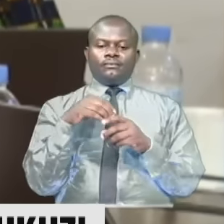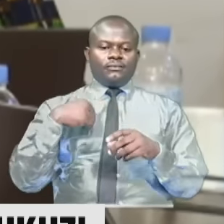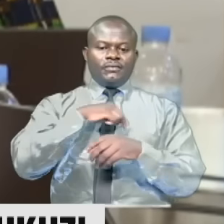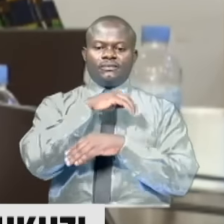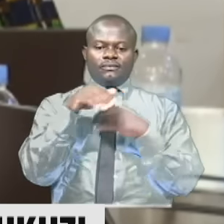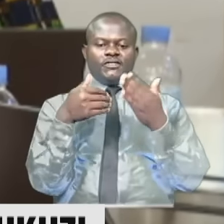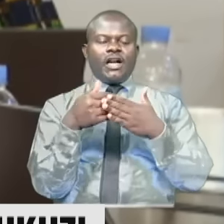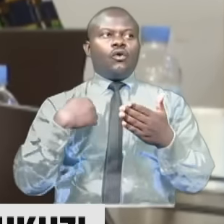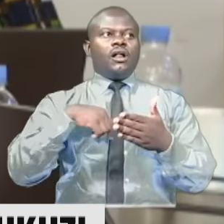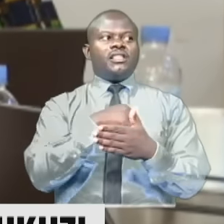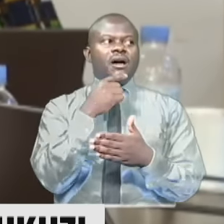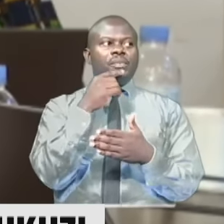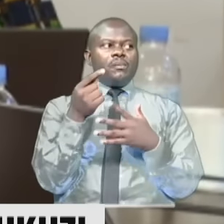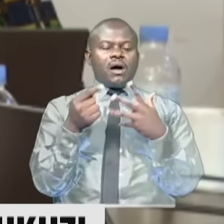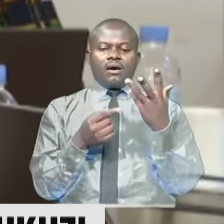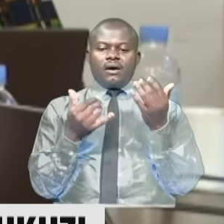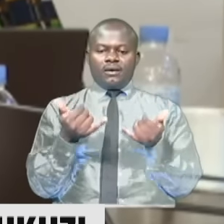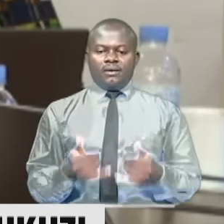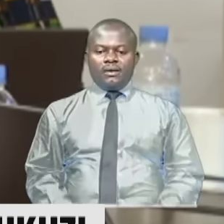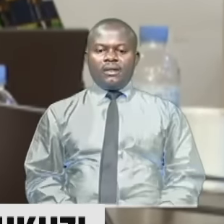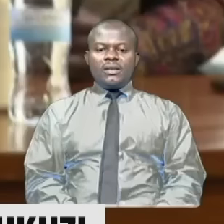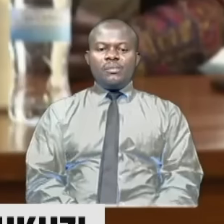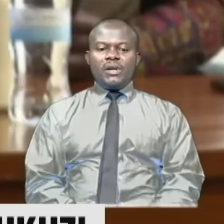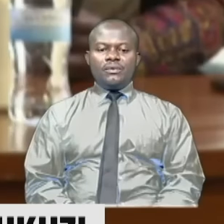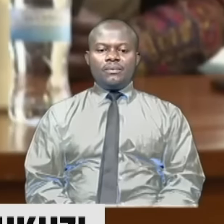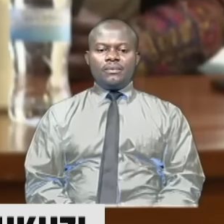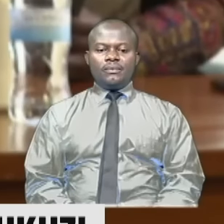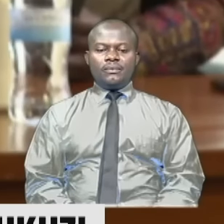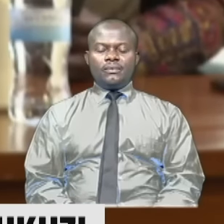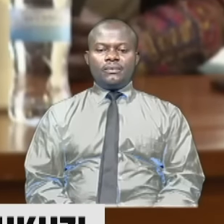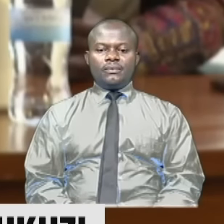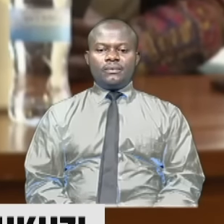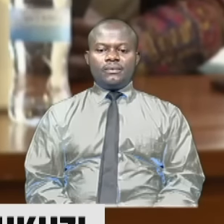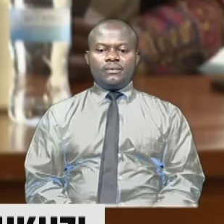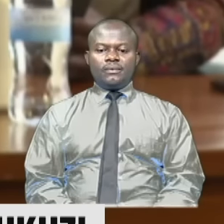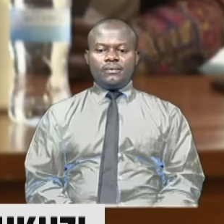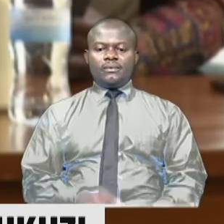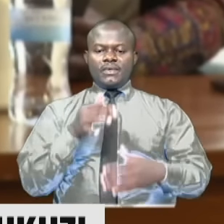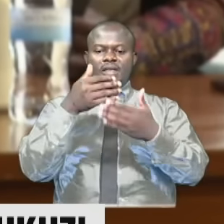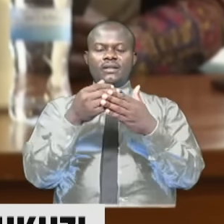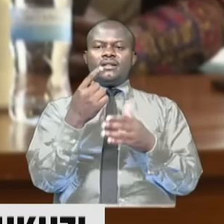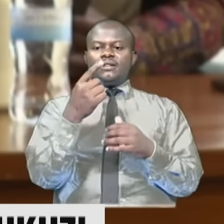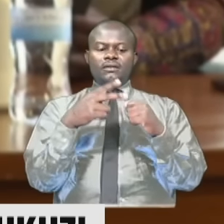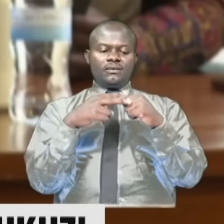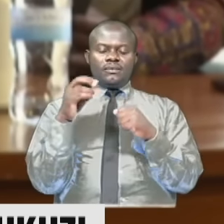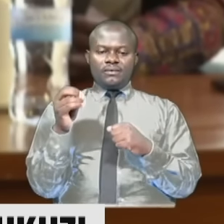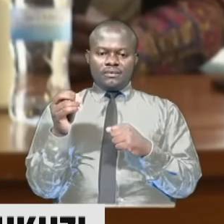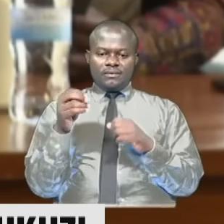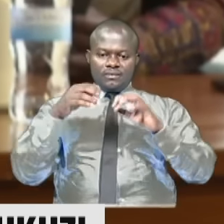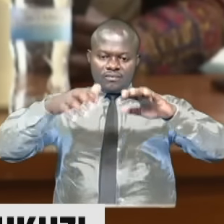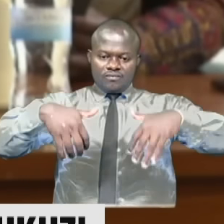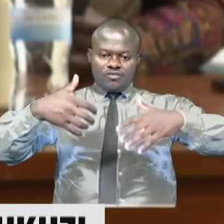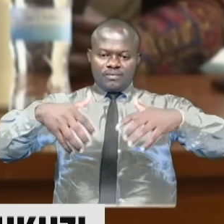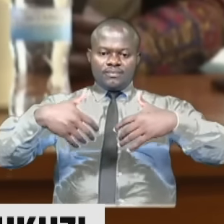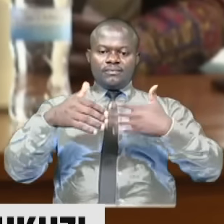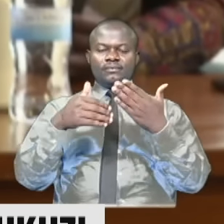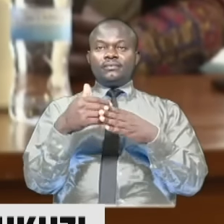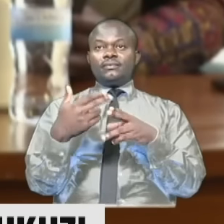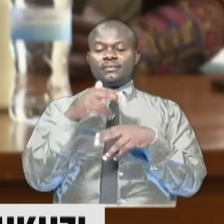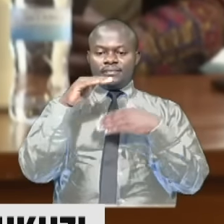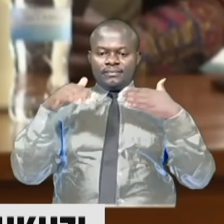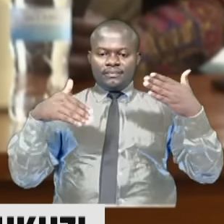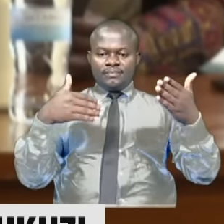ibyo yasobanuye birenze kuri ibi ngibi kubona ibyo yigeze ku 170 byacukuwe hafi ya